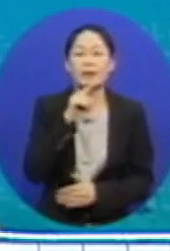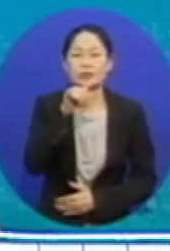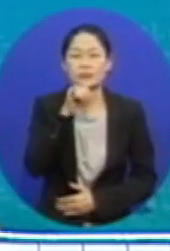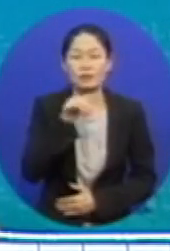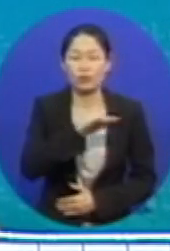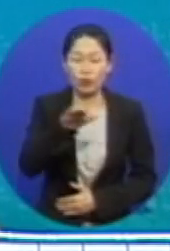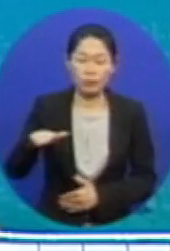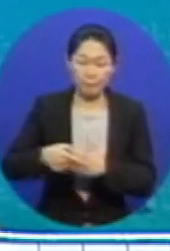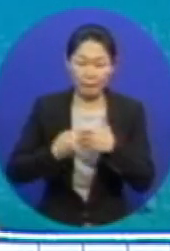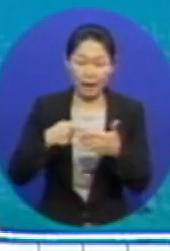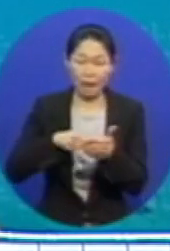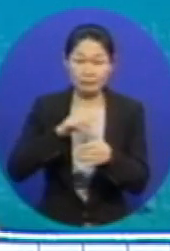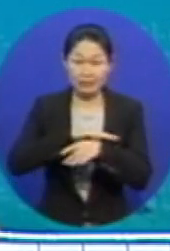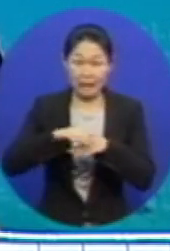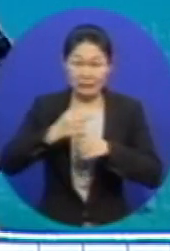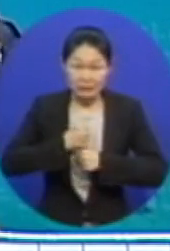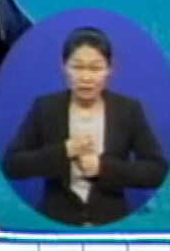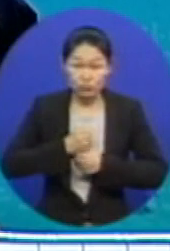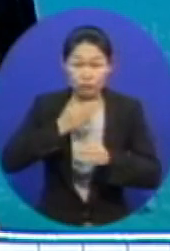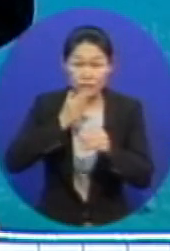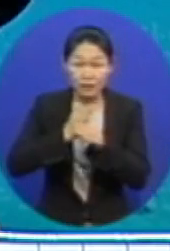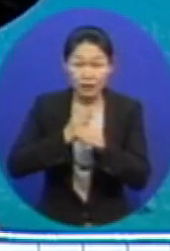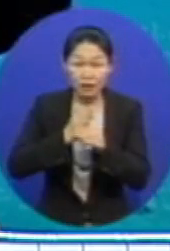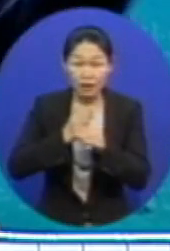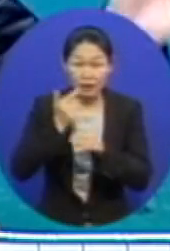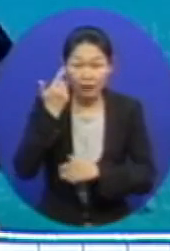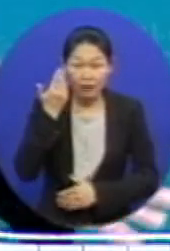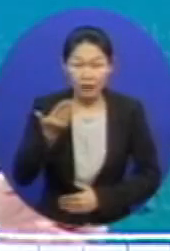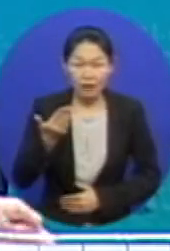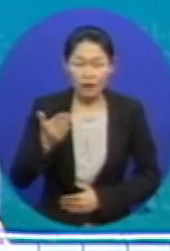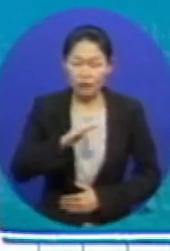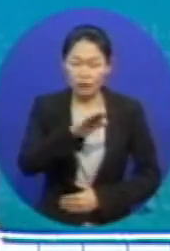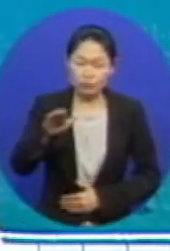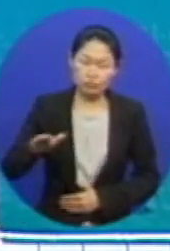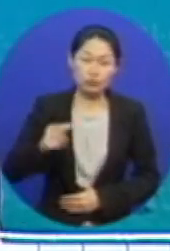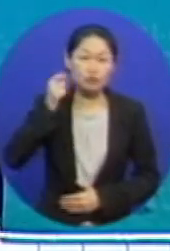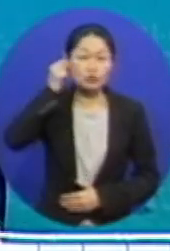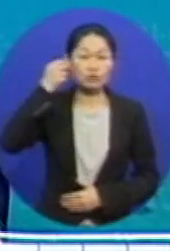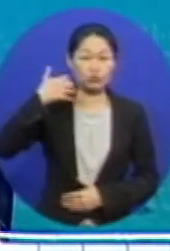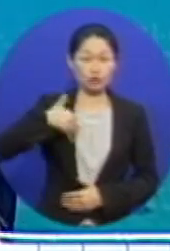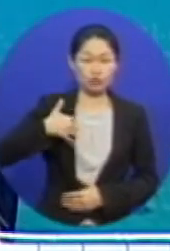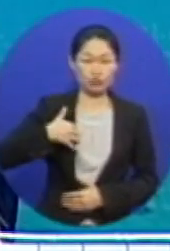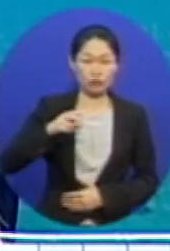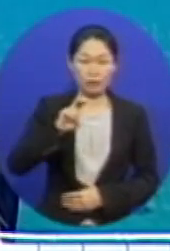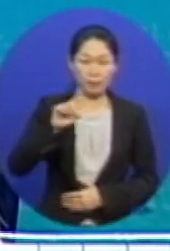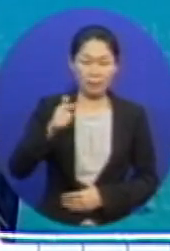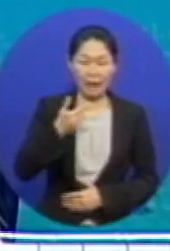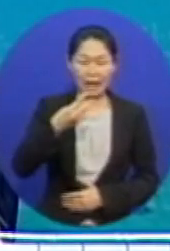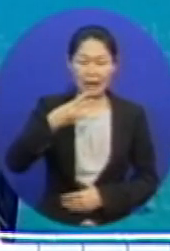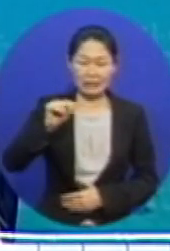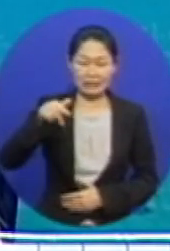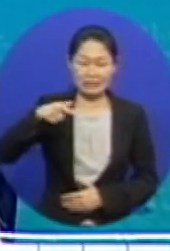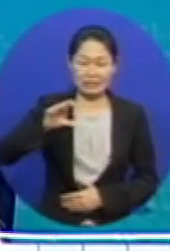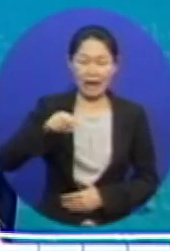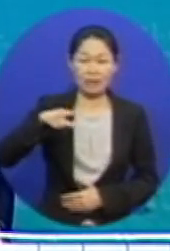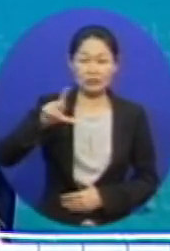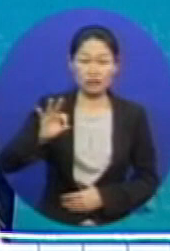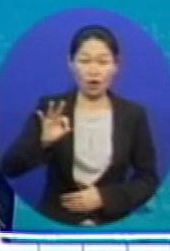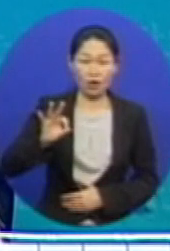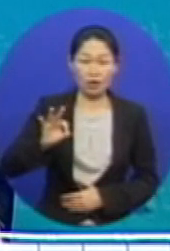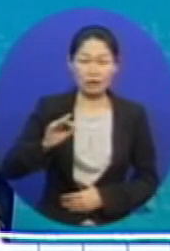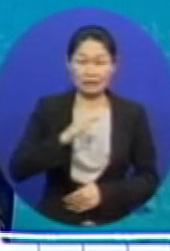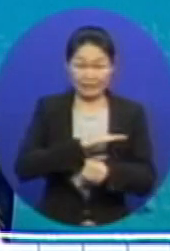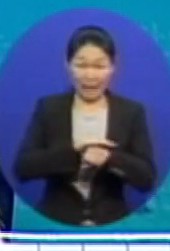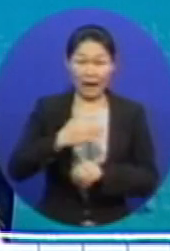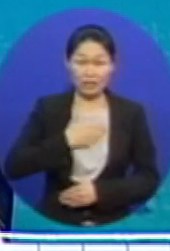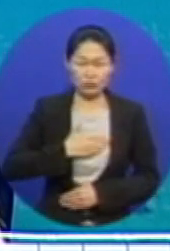지키고 계신가요 중국의 만리장성을 아마 다 잘 아실겁니다 대단한 성이